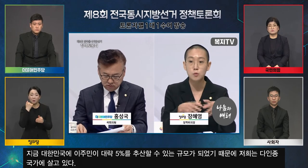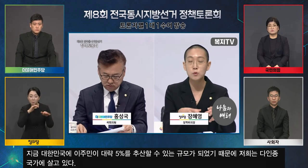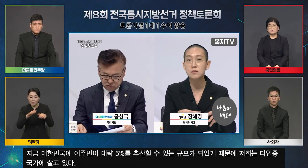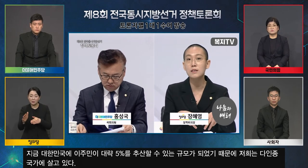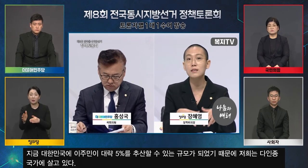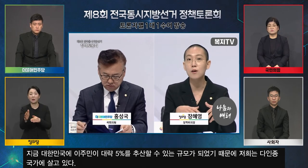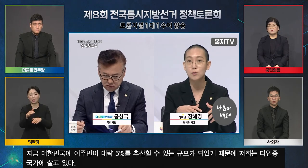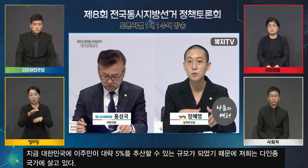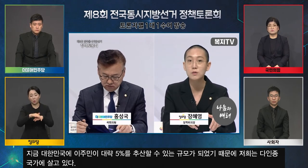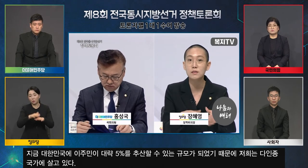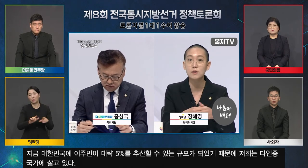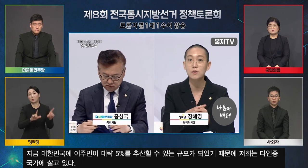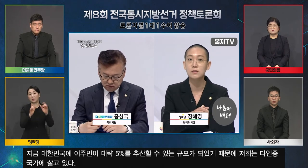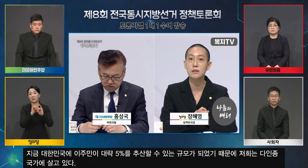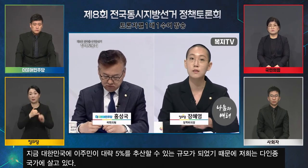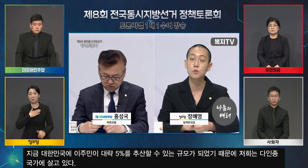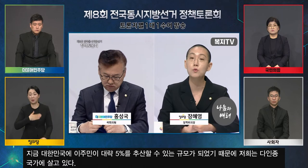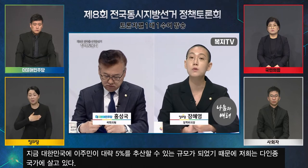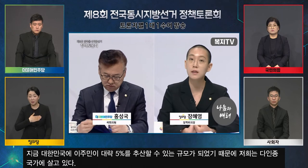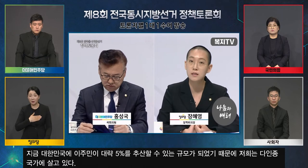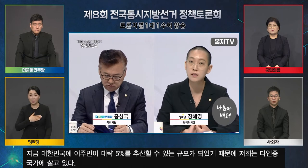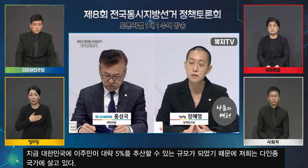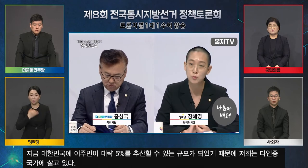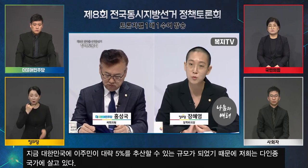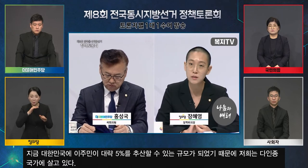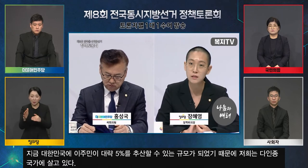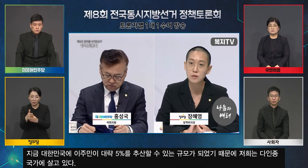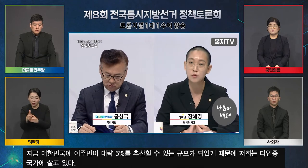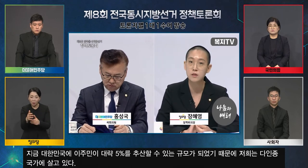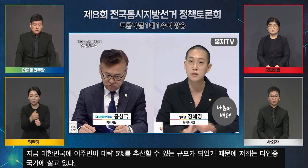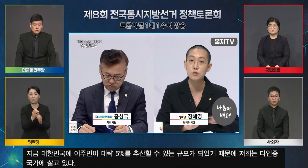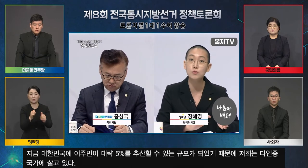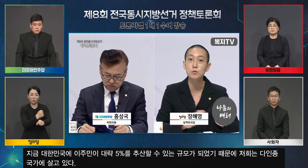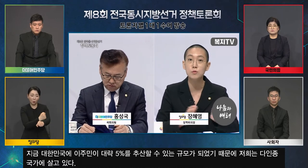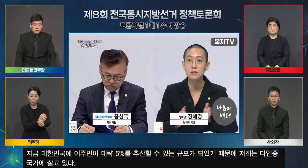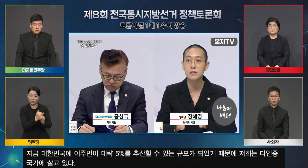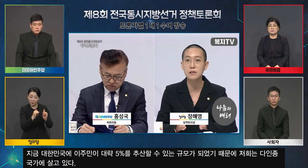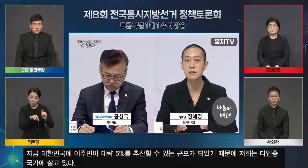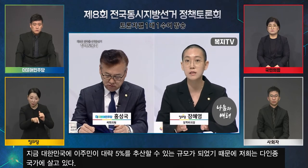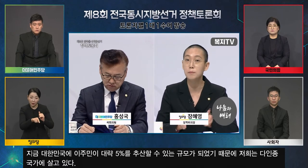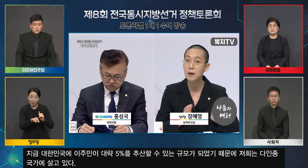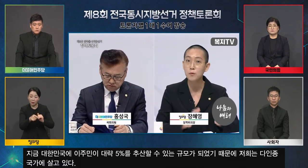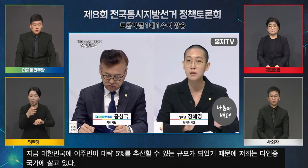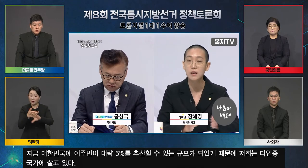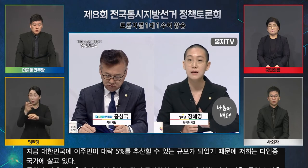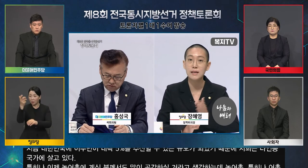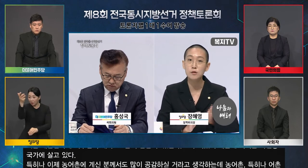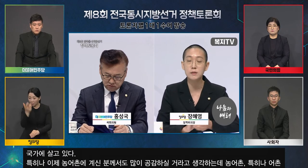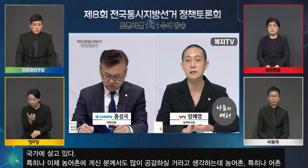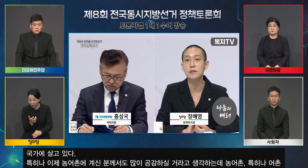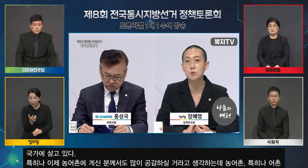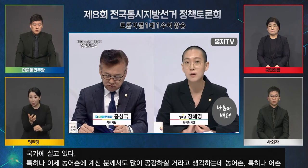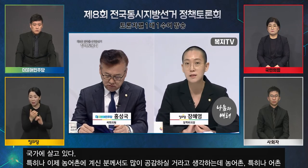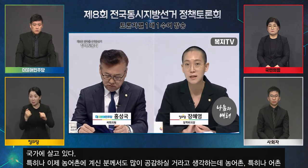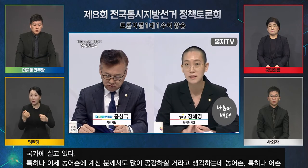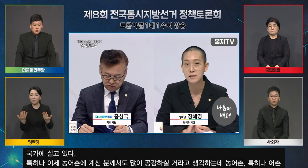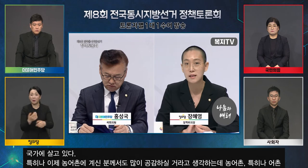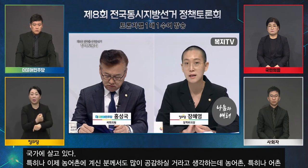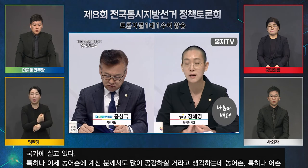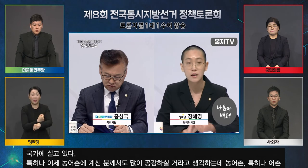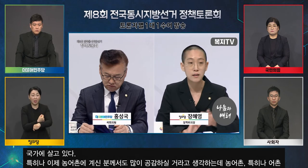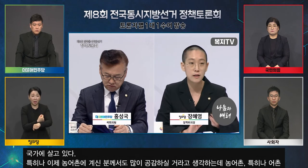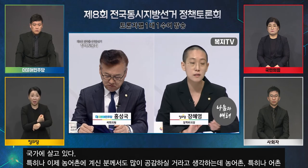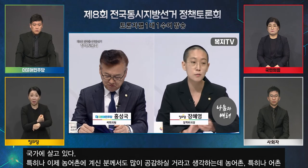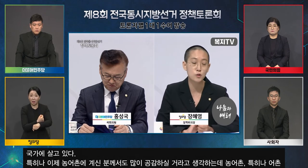농촌 특히나 어촌에서 노동을 하는 노동자들의 경우에는 이주노동자들이 빼고는 산업 자체가 돌아가지